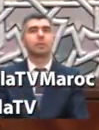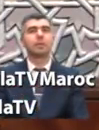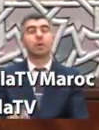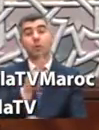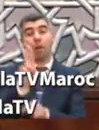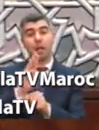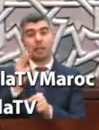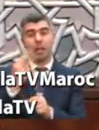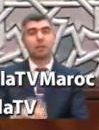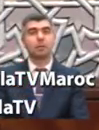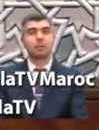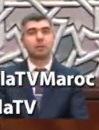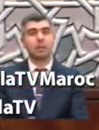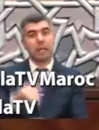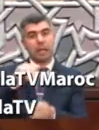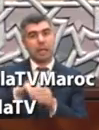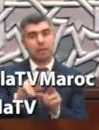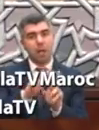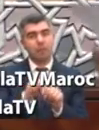الثالث لفريق تجمع الدستوري.